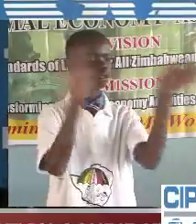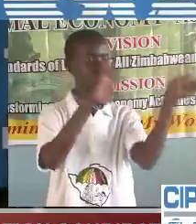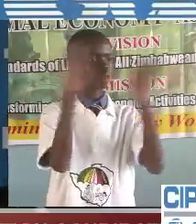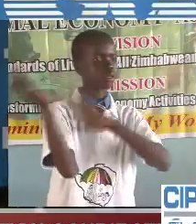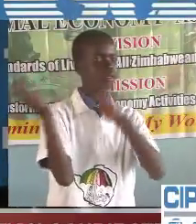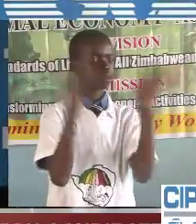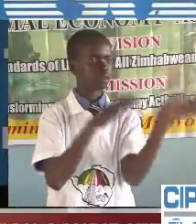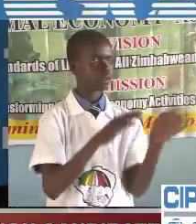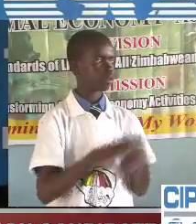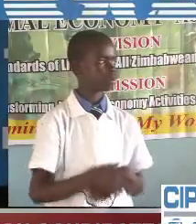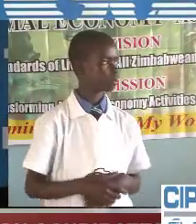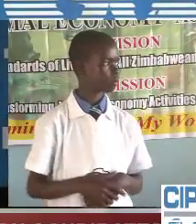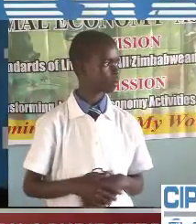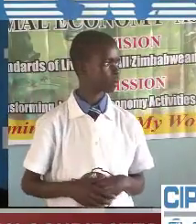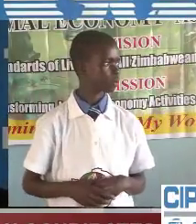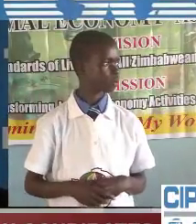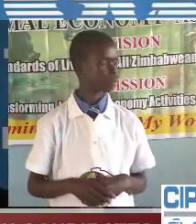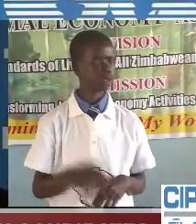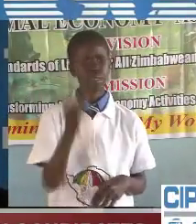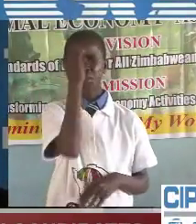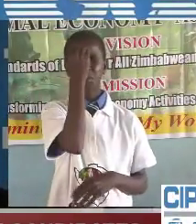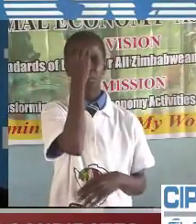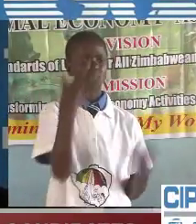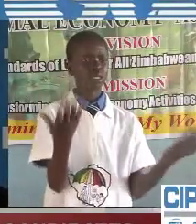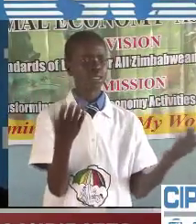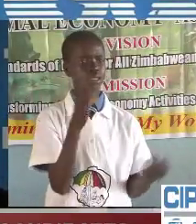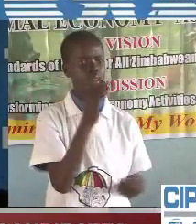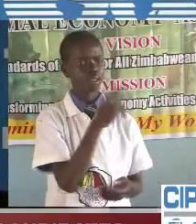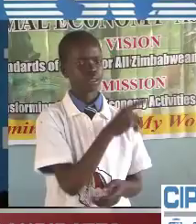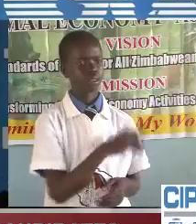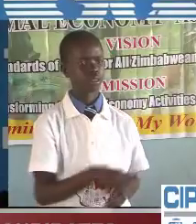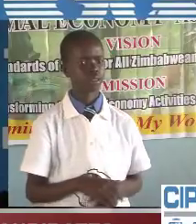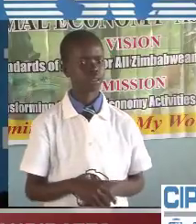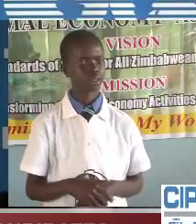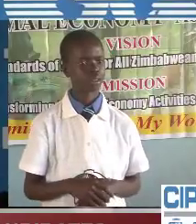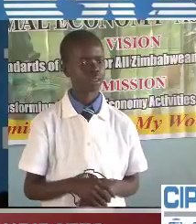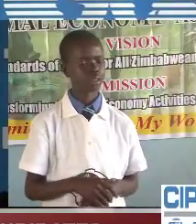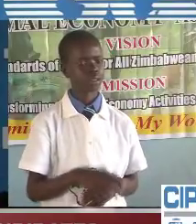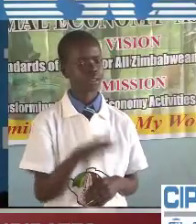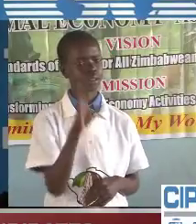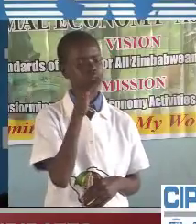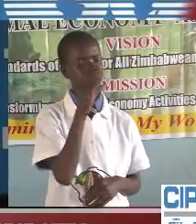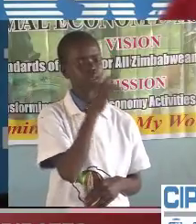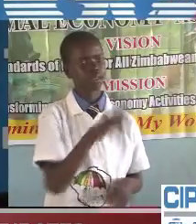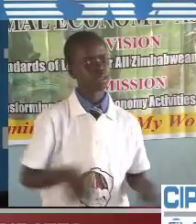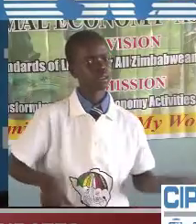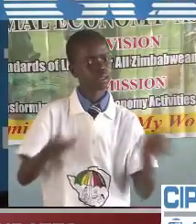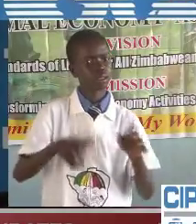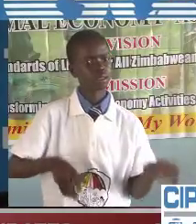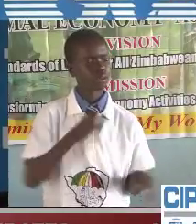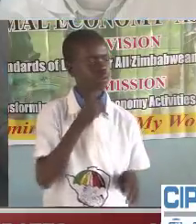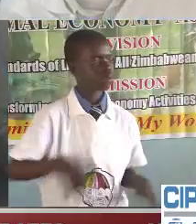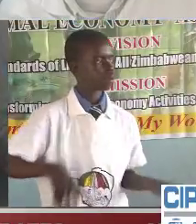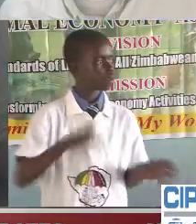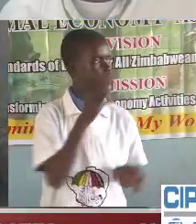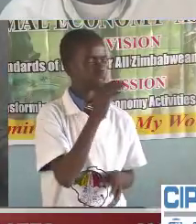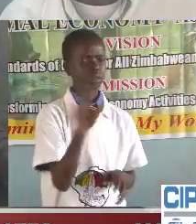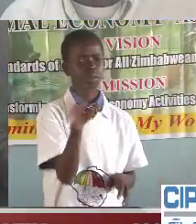Hallelujah. Amen. Makatsamweko. Haisi nguva yekutsamwa, nguva yekutotaurira vanhu tatovawana